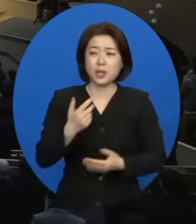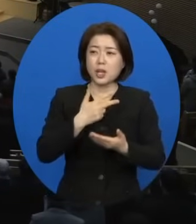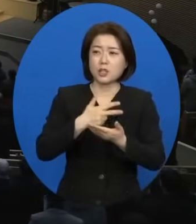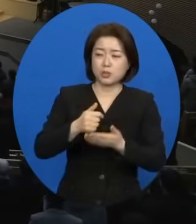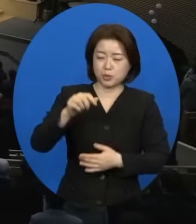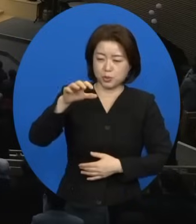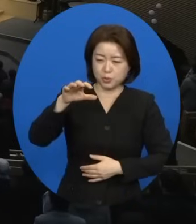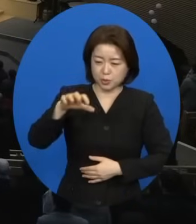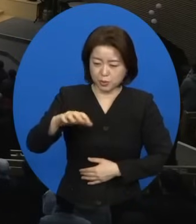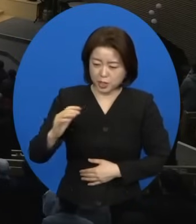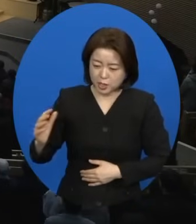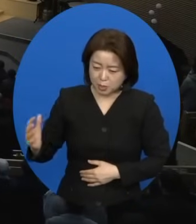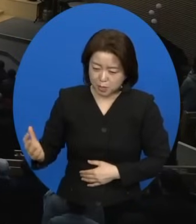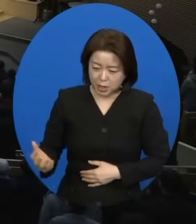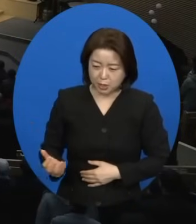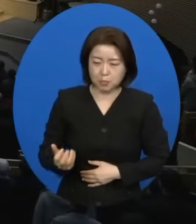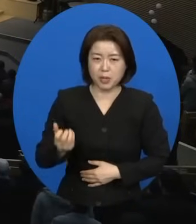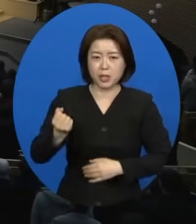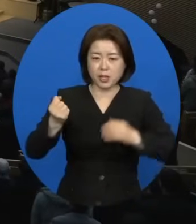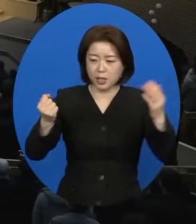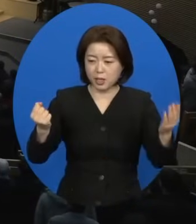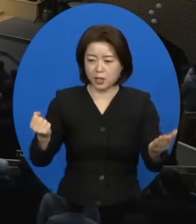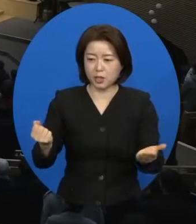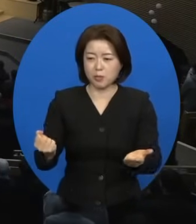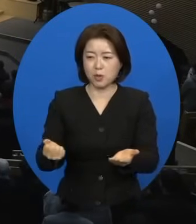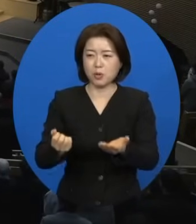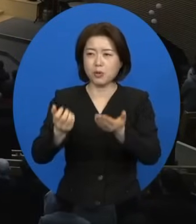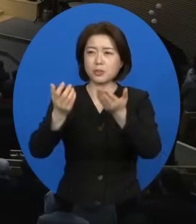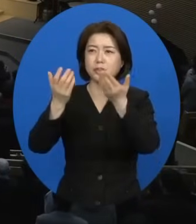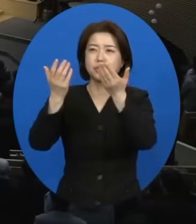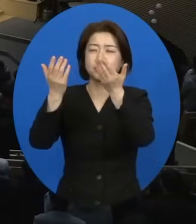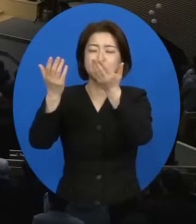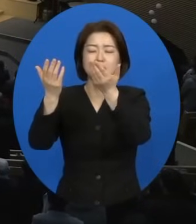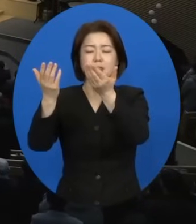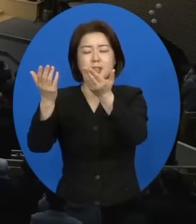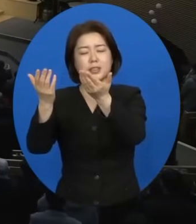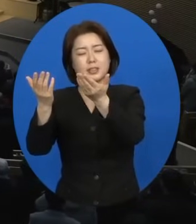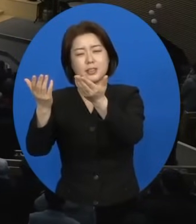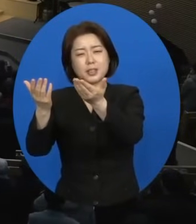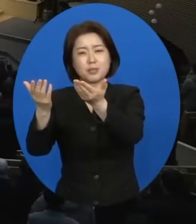소유 주님 앞에 모두